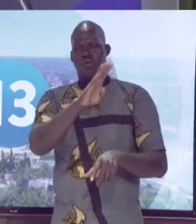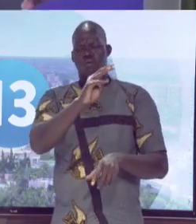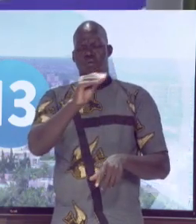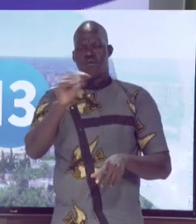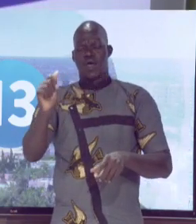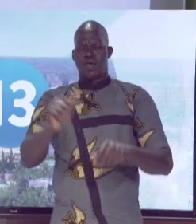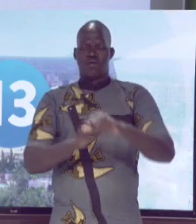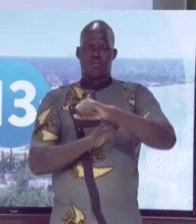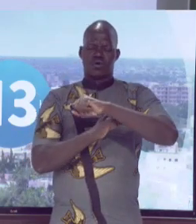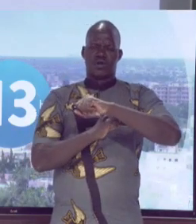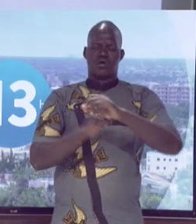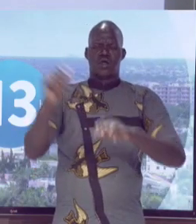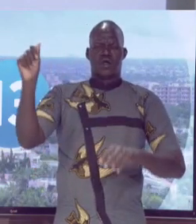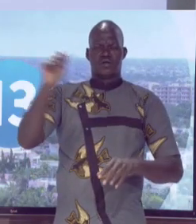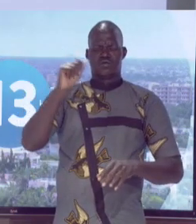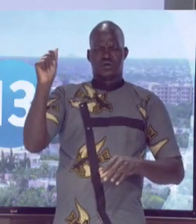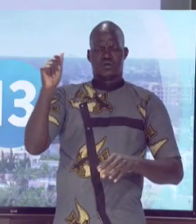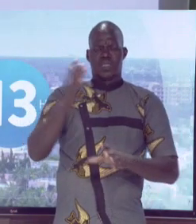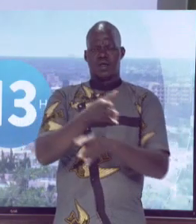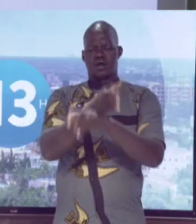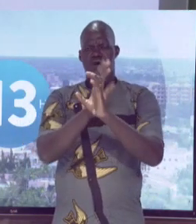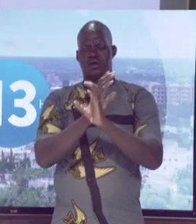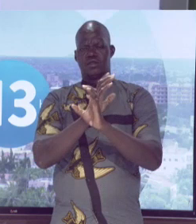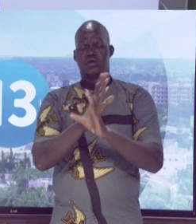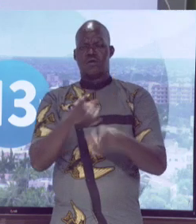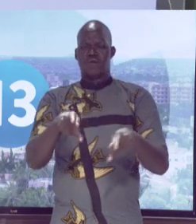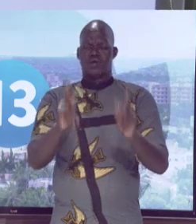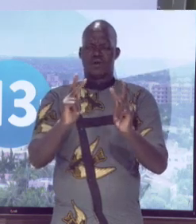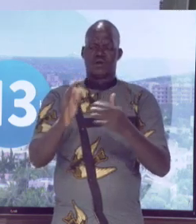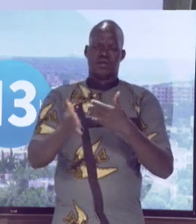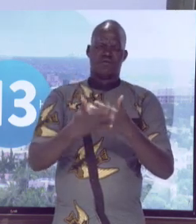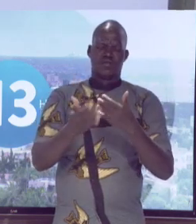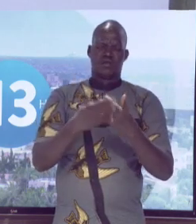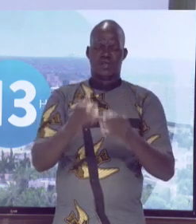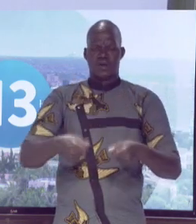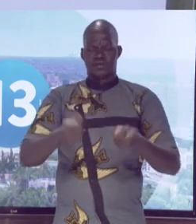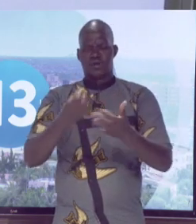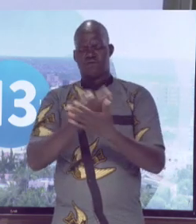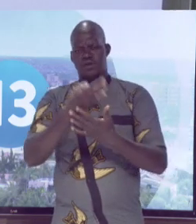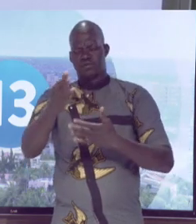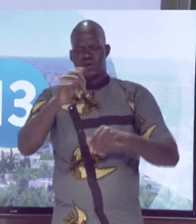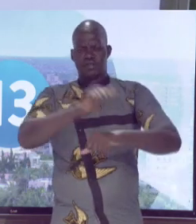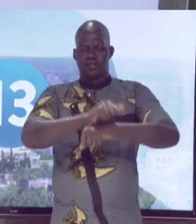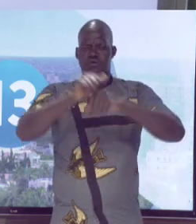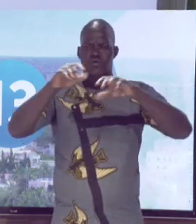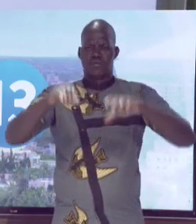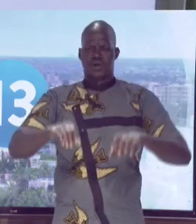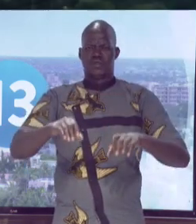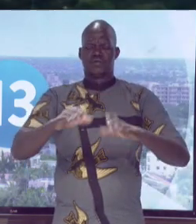Protect ou l'assurance crédit caution permettant de faciliter l'accès au financement des entreprises.